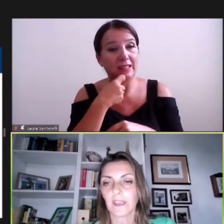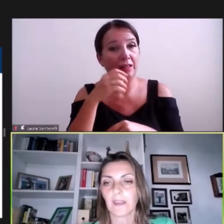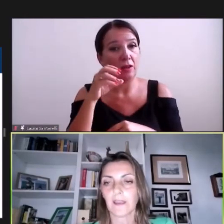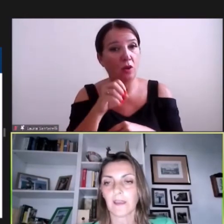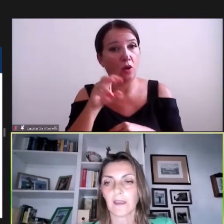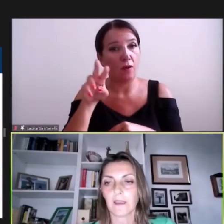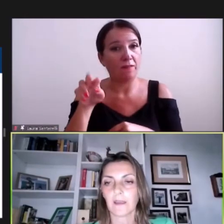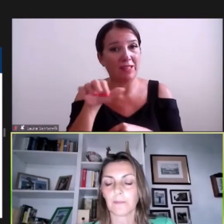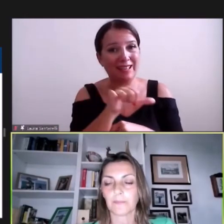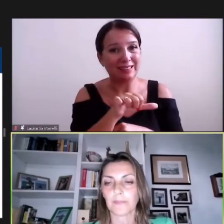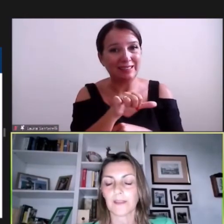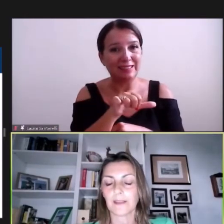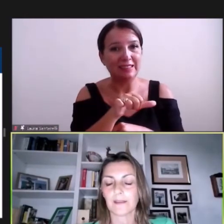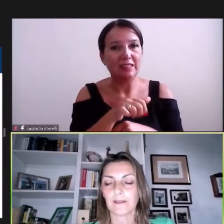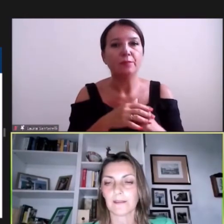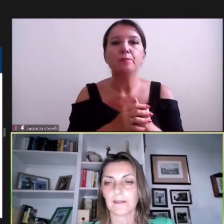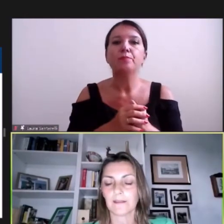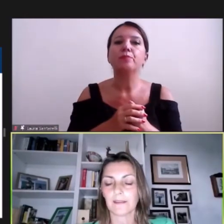è